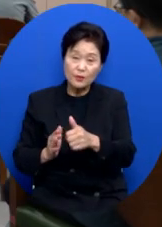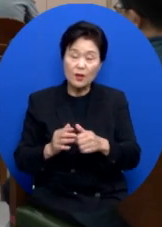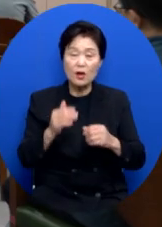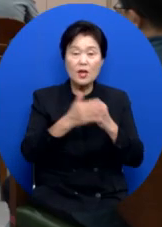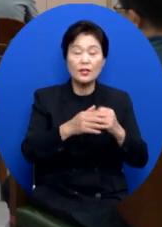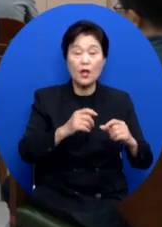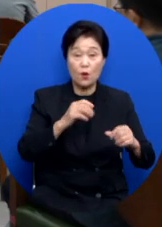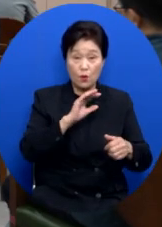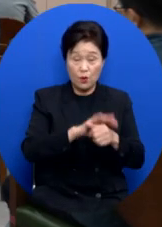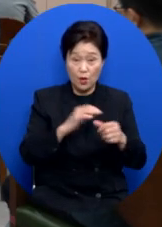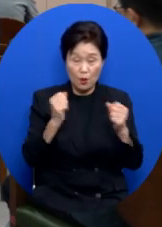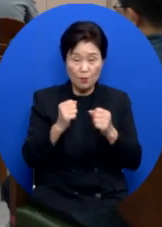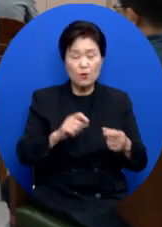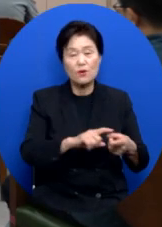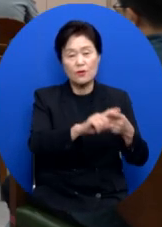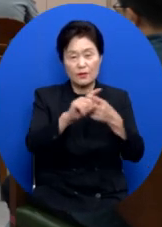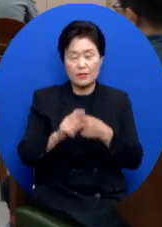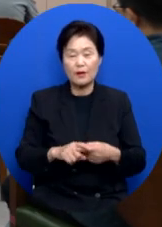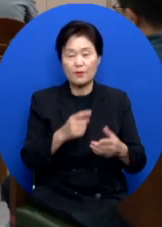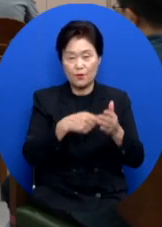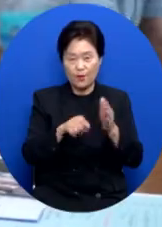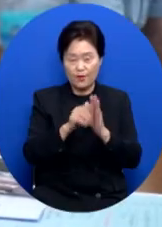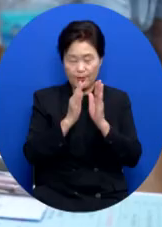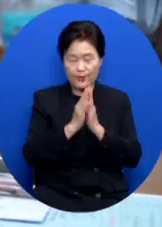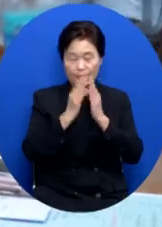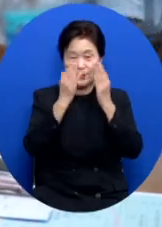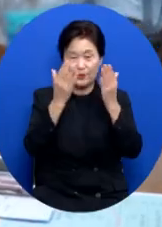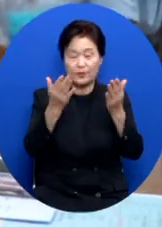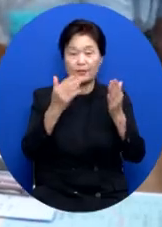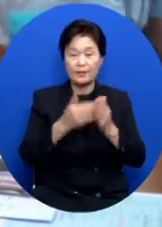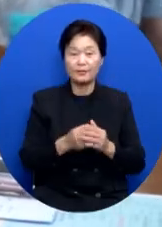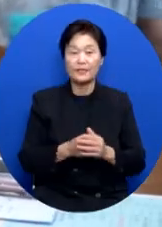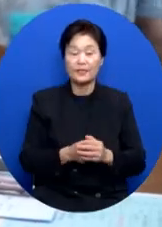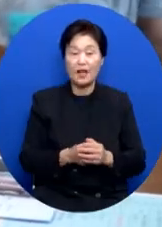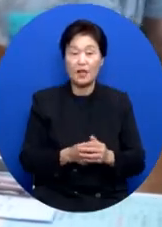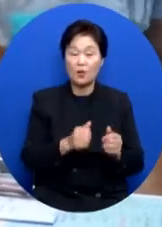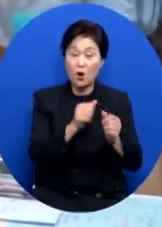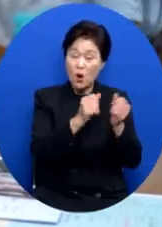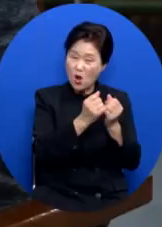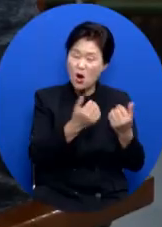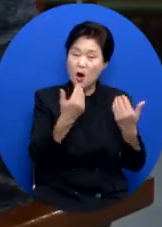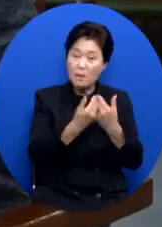경북 지역 교회 연합을 위해 기도했습니다. 한편 대구 경북 퀴어 반대